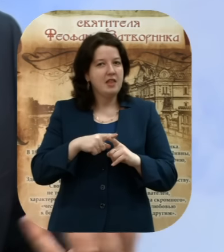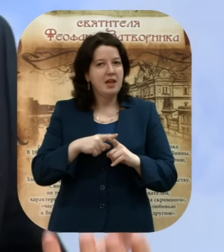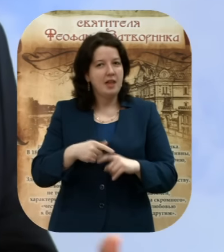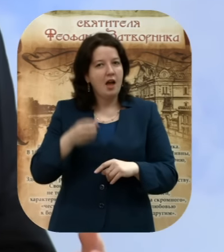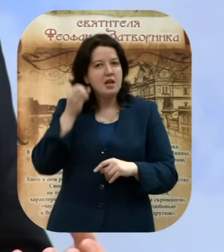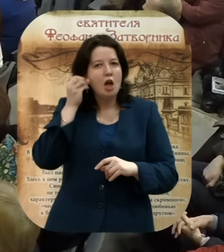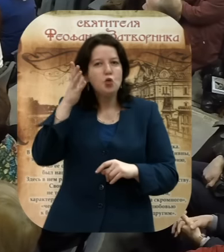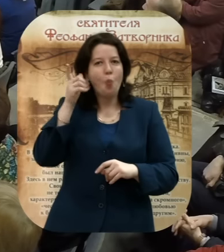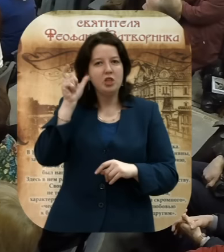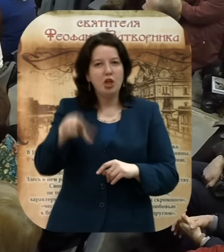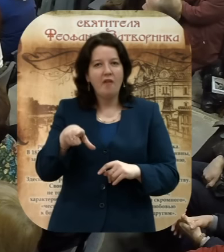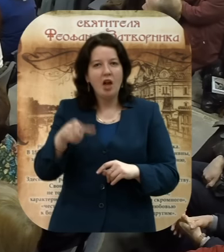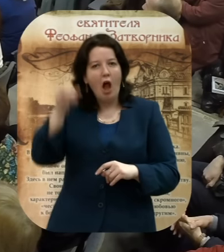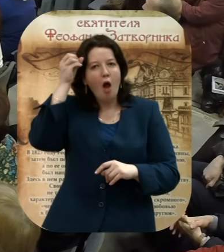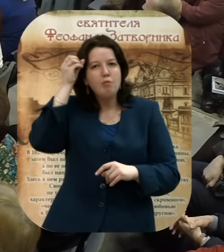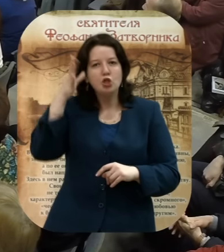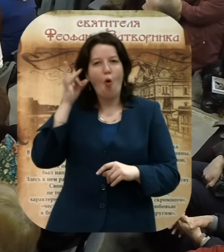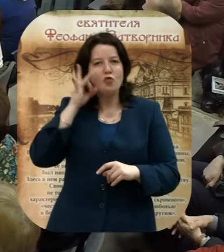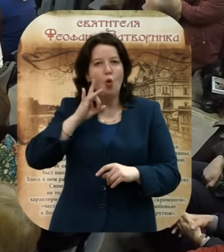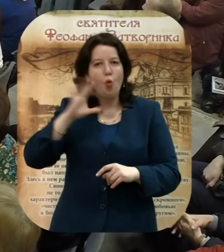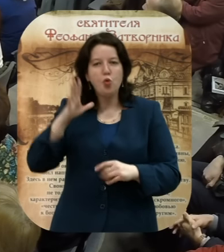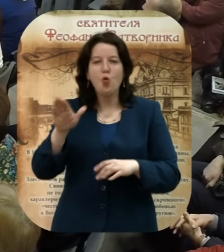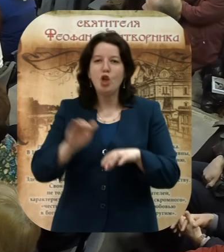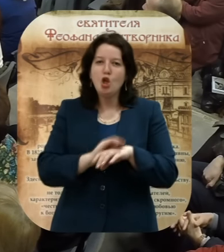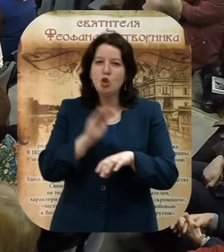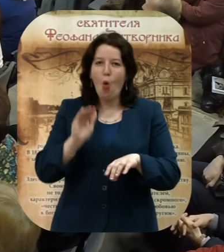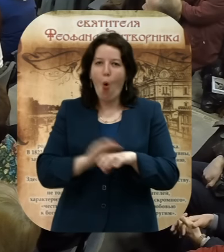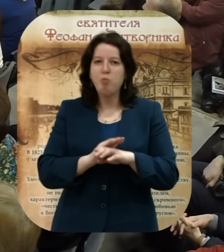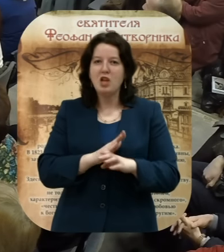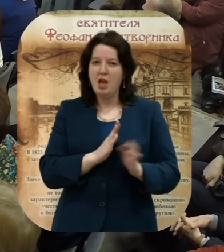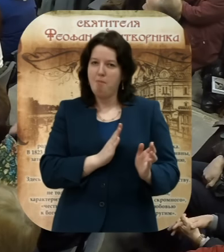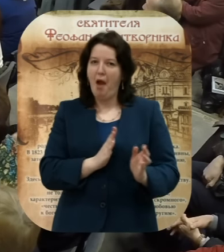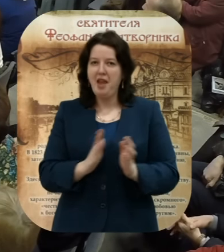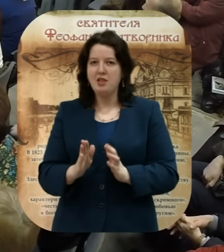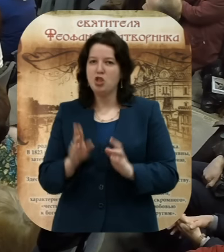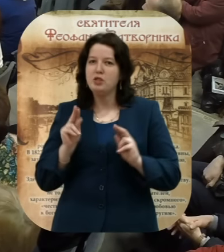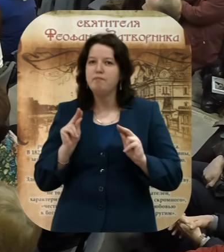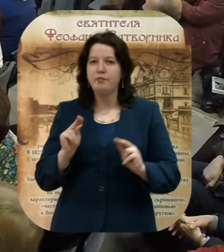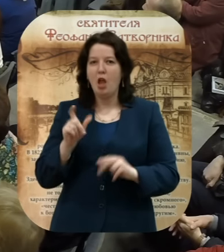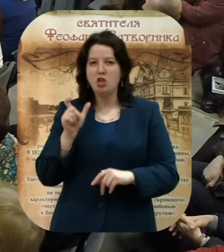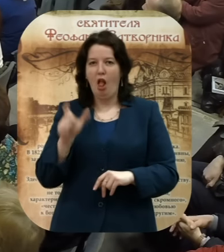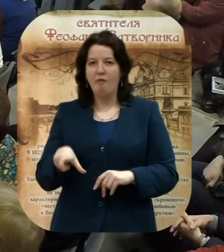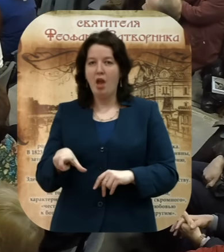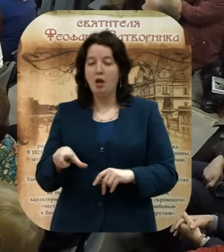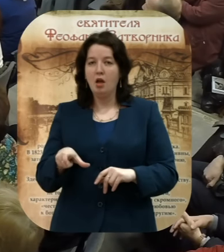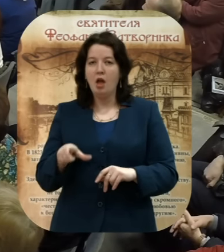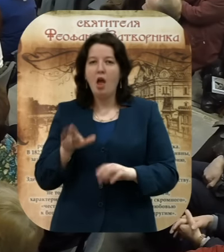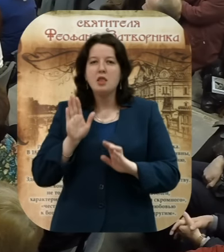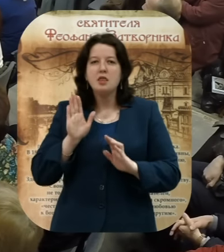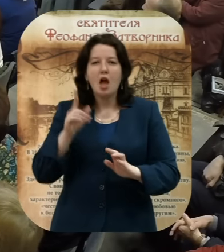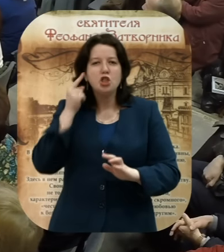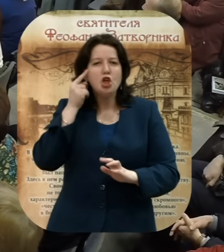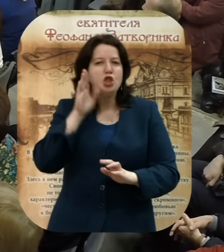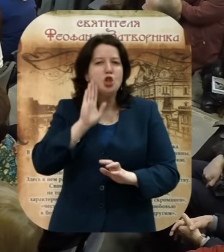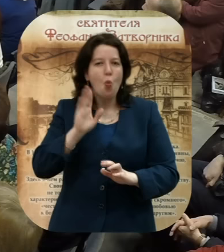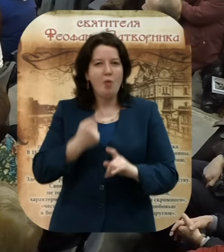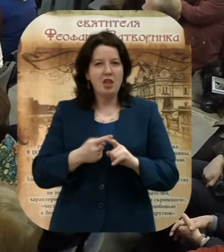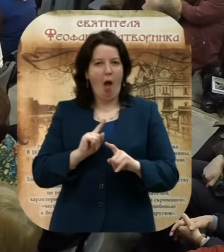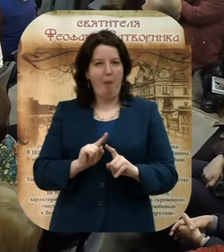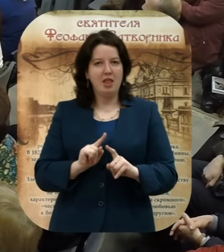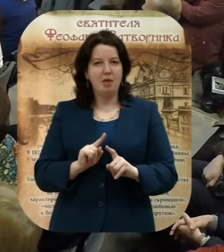образованный, и культурный, и добрый, если я вам хочу, и порядочный, да, вдруг даже не думает об